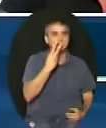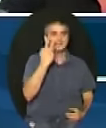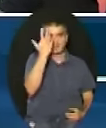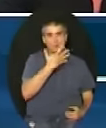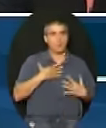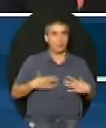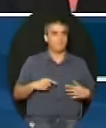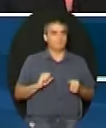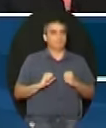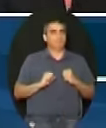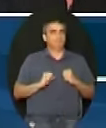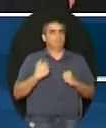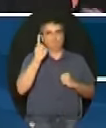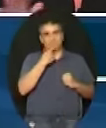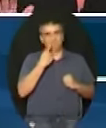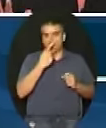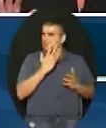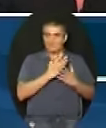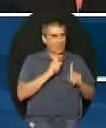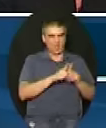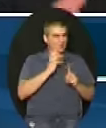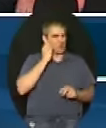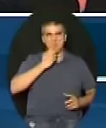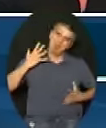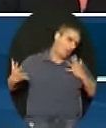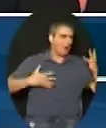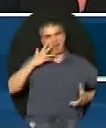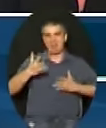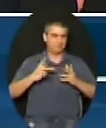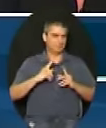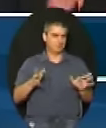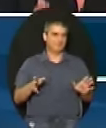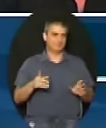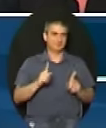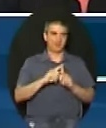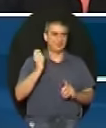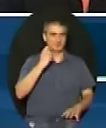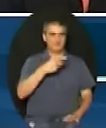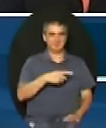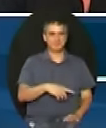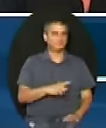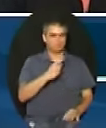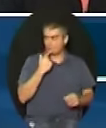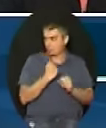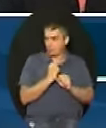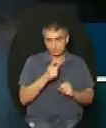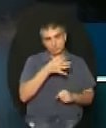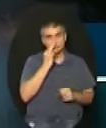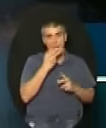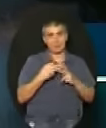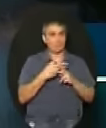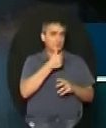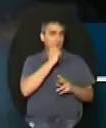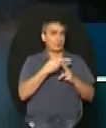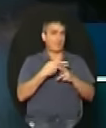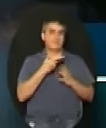הגוף שלו, כשהוא הגיע לשם, זה כבר לא אותו ליברמן משוחרר ונטול רשת שדיבר לאחר כל פרשת. אבל למה אתה אומר שהוא לא עושה כלום? הוא שתה קפה שם. הוא